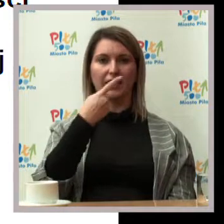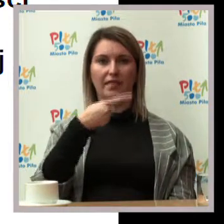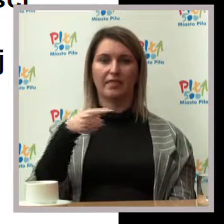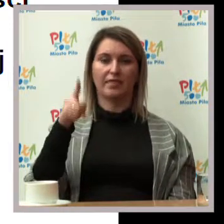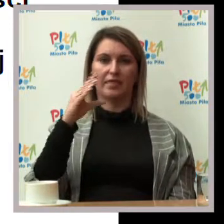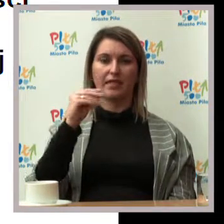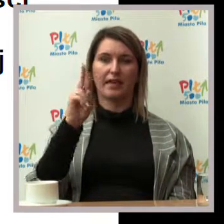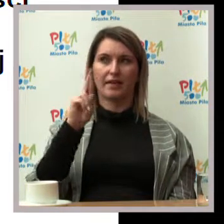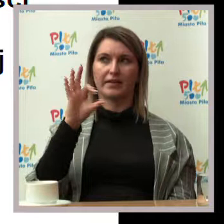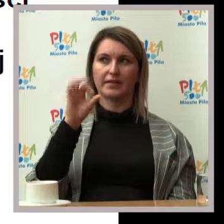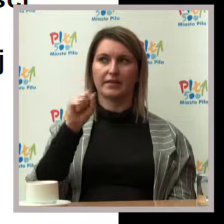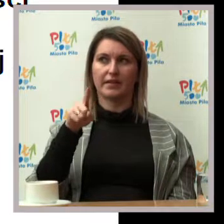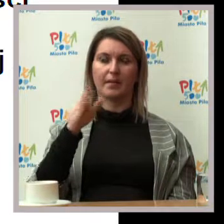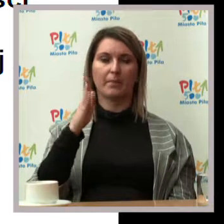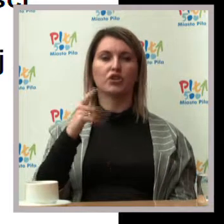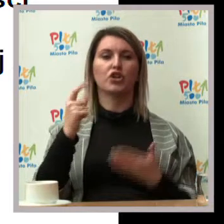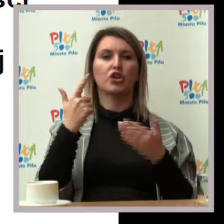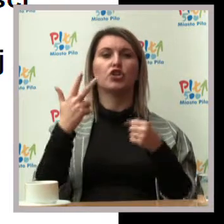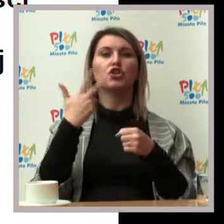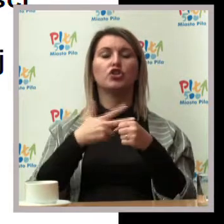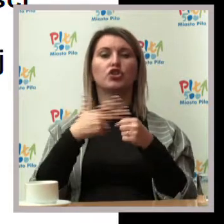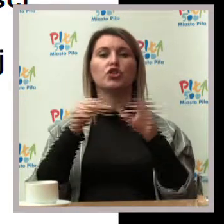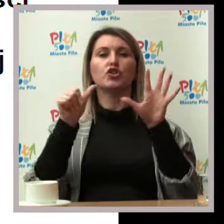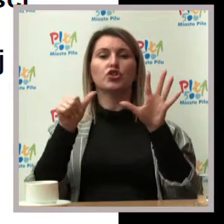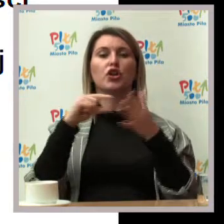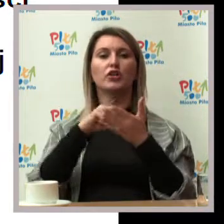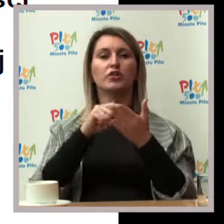przypadku planowaliśmy 36 lokali na lata